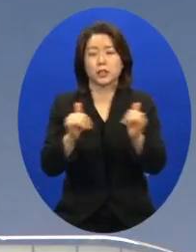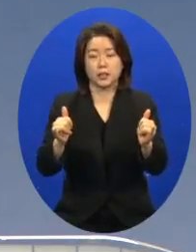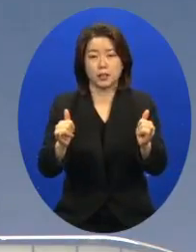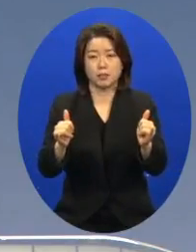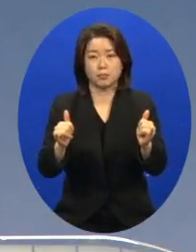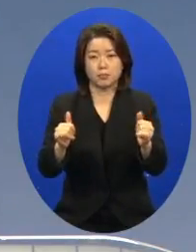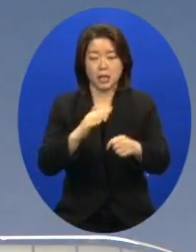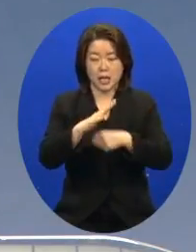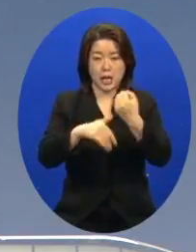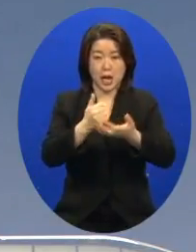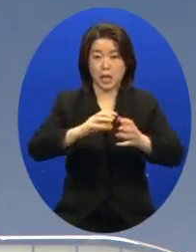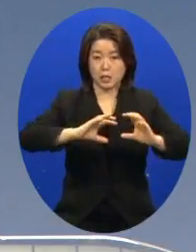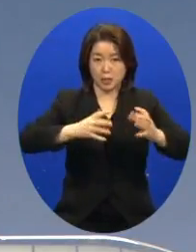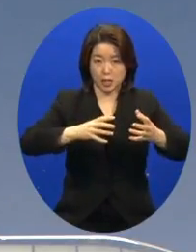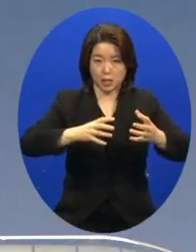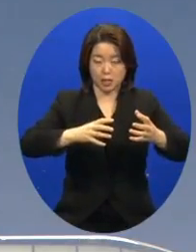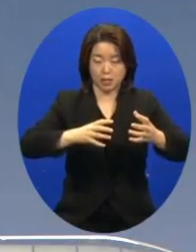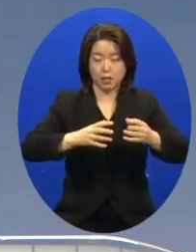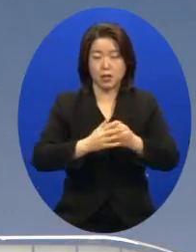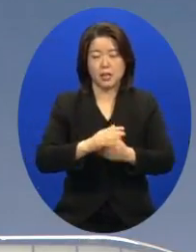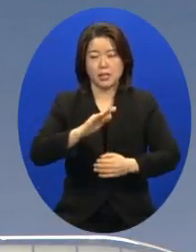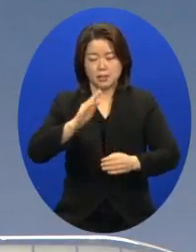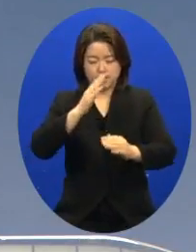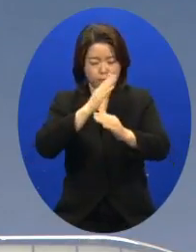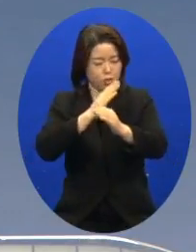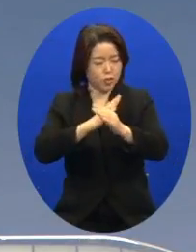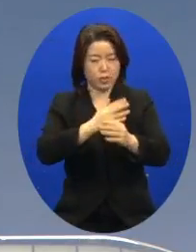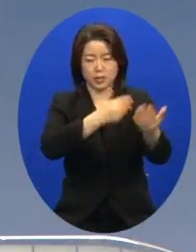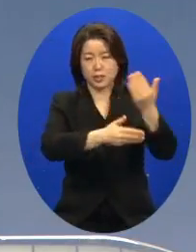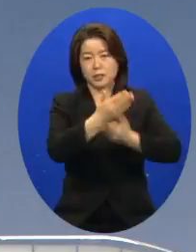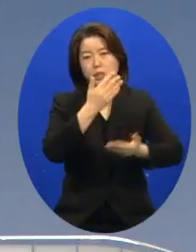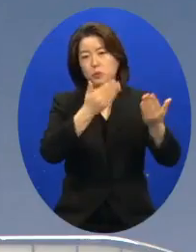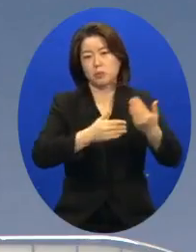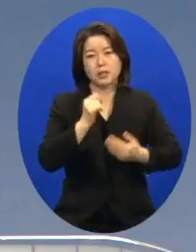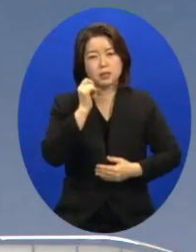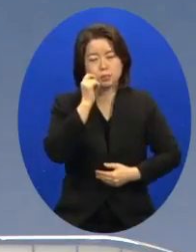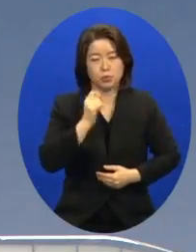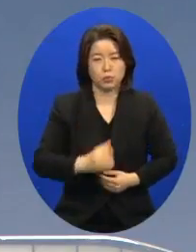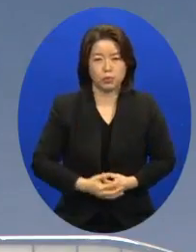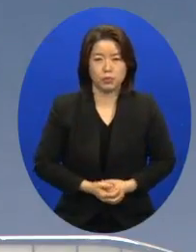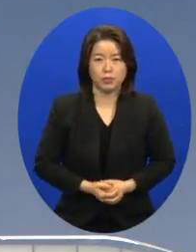하나님의 나라를 절대로 상속받지 못한다